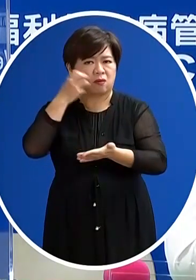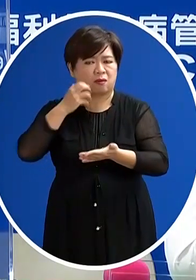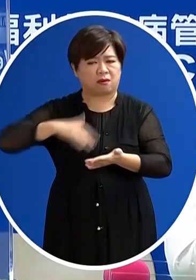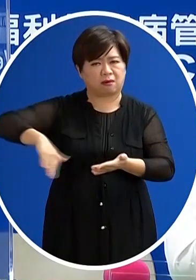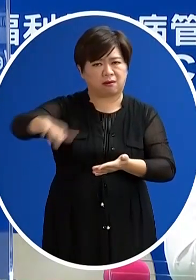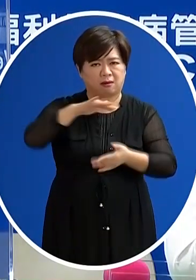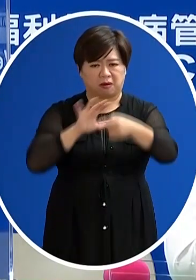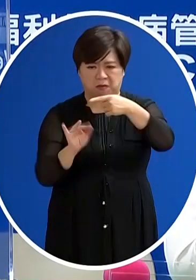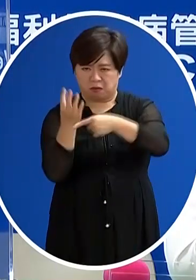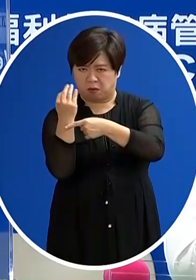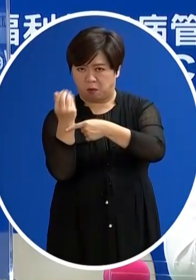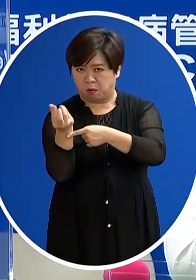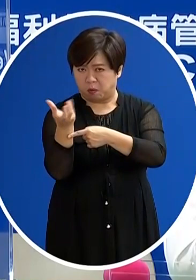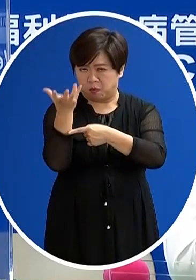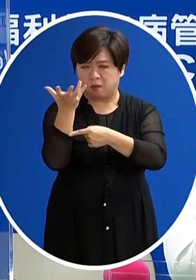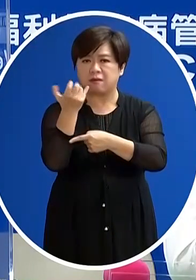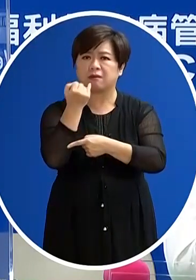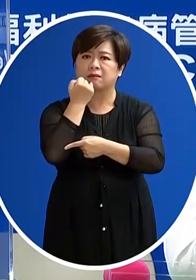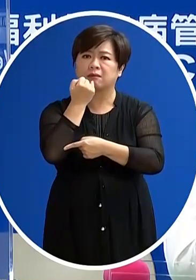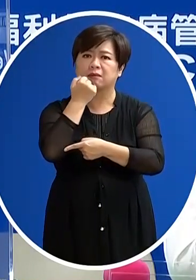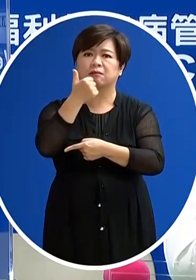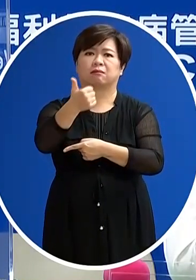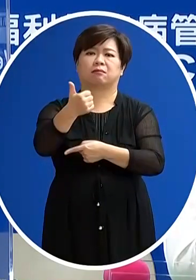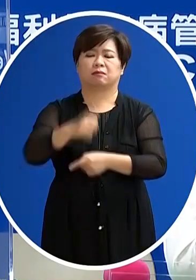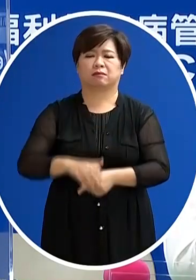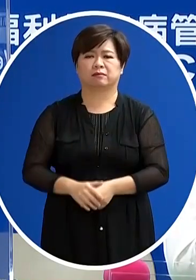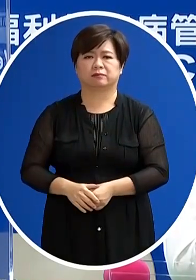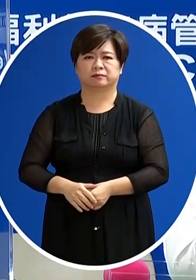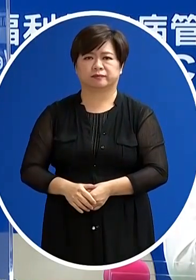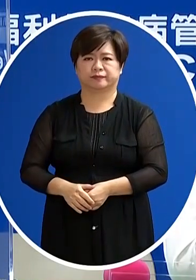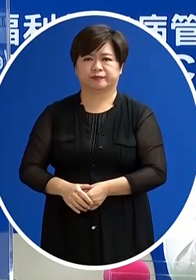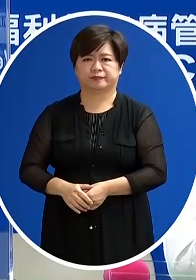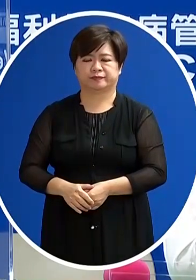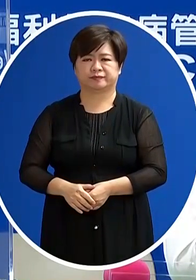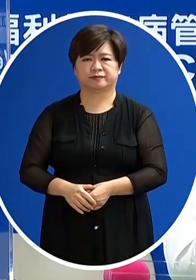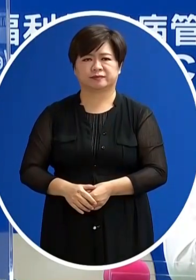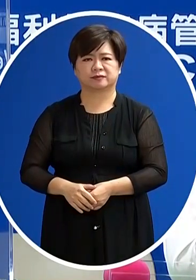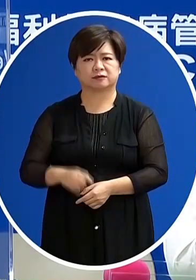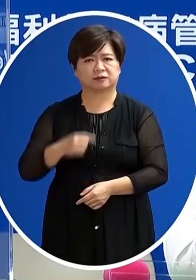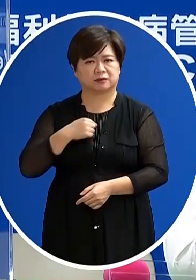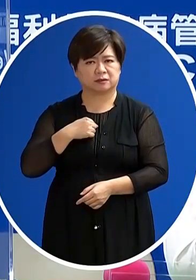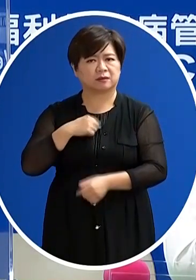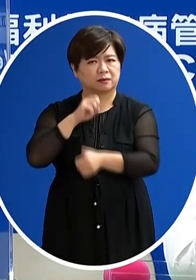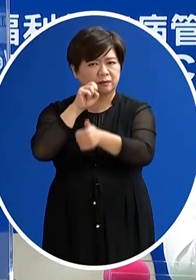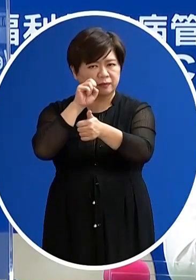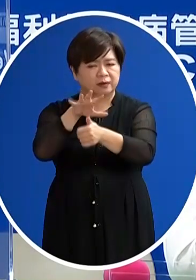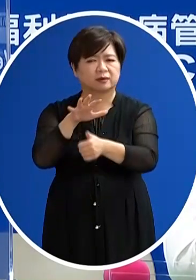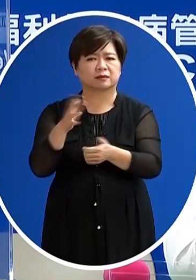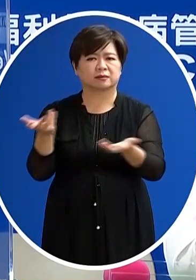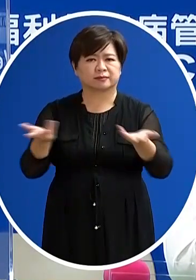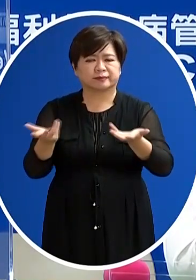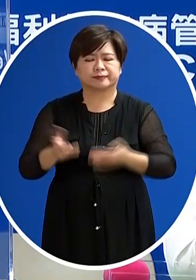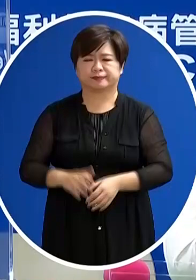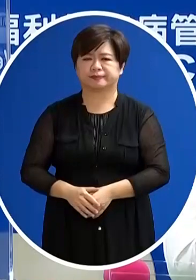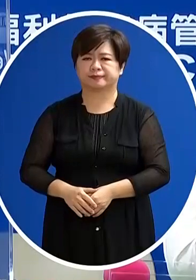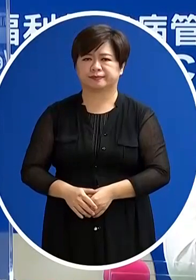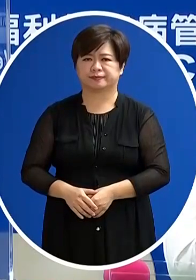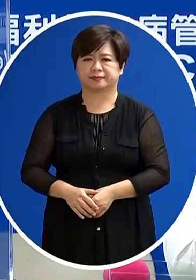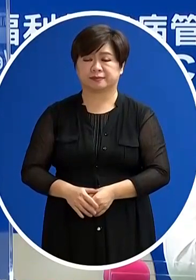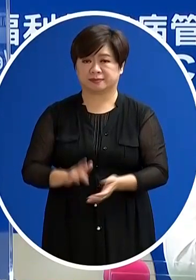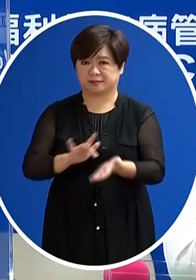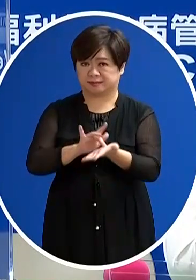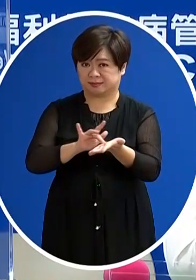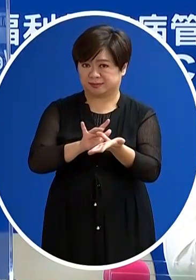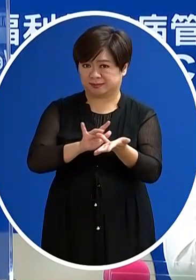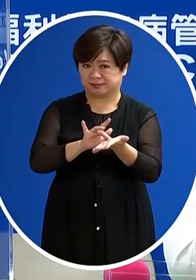那当然一举数得了。不过我要稍微有一点提醒这个事情了哈，很多种药物